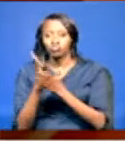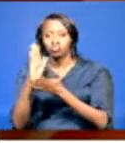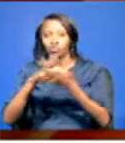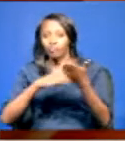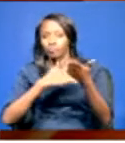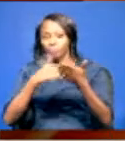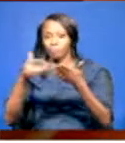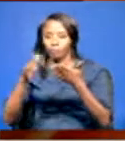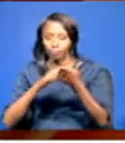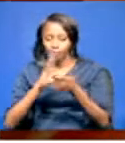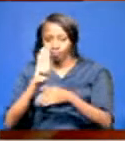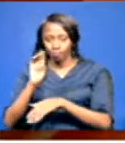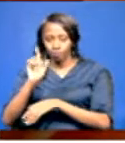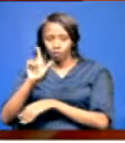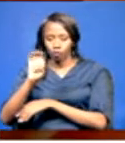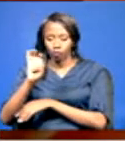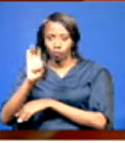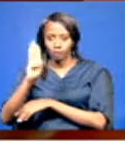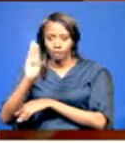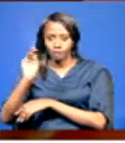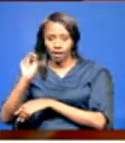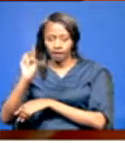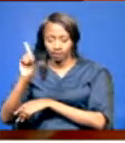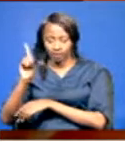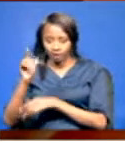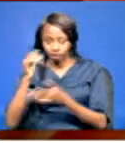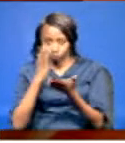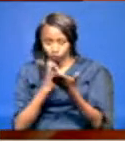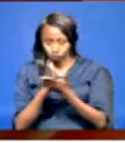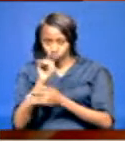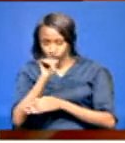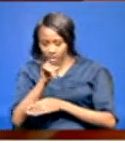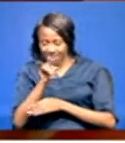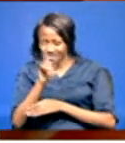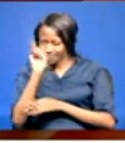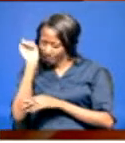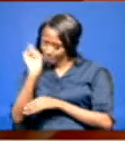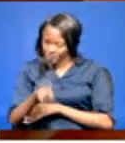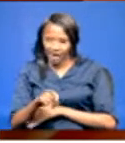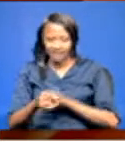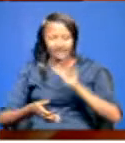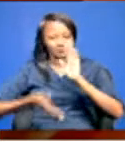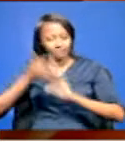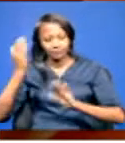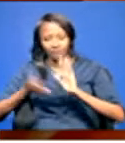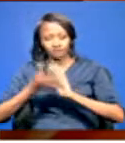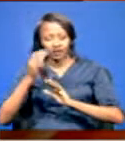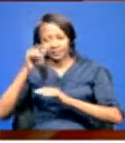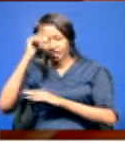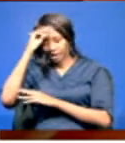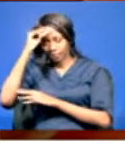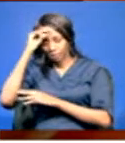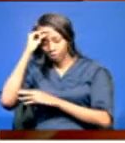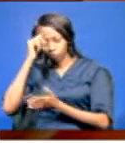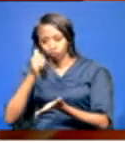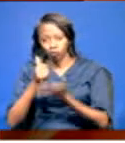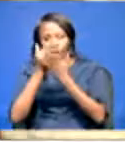kuwa kutokana na hali ya ukame humo nchini, ni jambo la dharura kuwa serikali kutekeleza mpango huo wa lishe